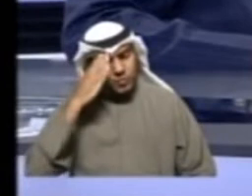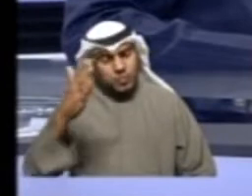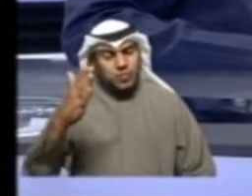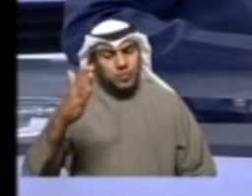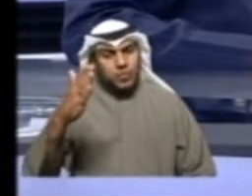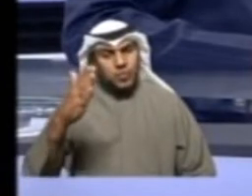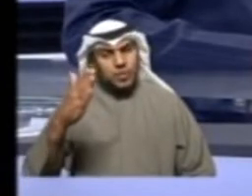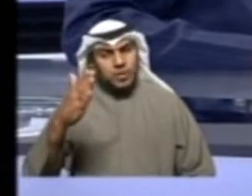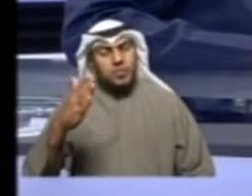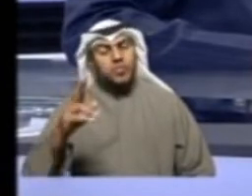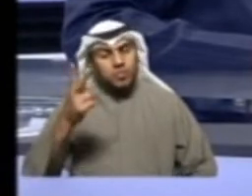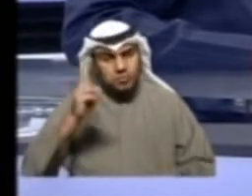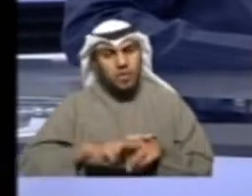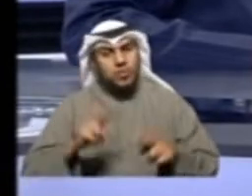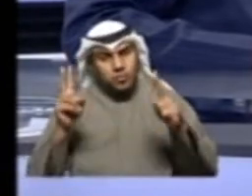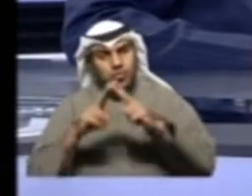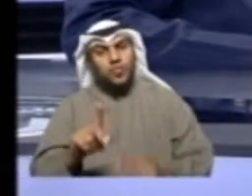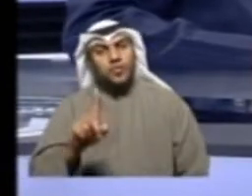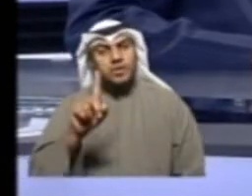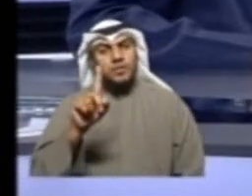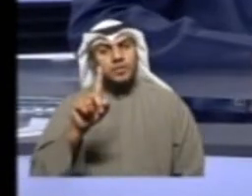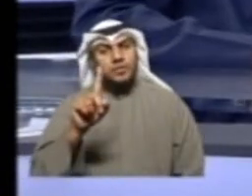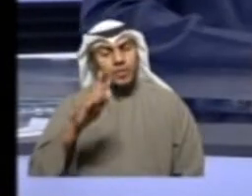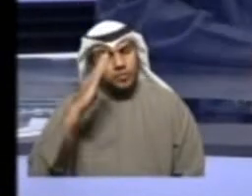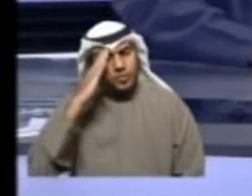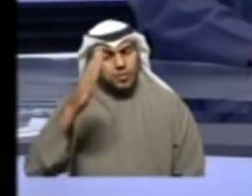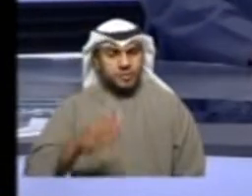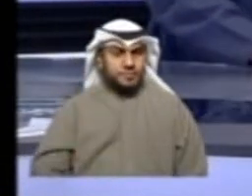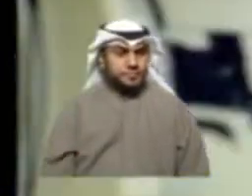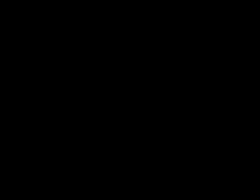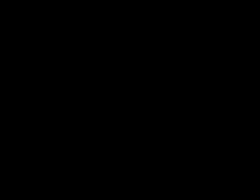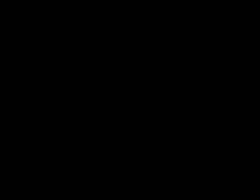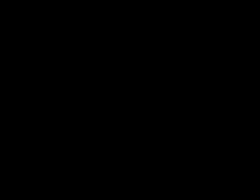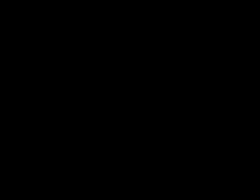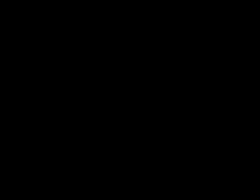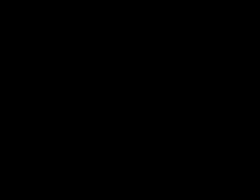جزيلا لك، ونأمل إن شاء الله نلتقيك إن شاء الله في مناسبات أخرى. شكرا جزيلا لك. شكرا أستاذ نجم.